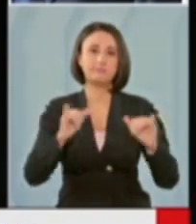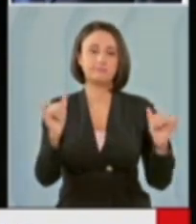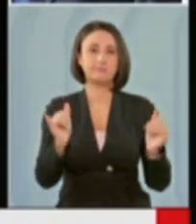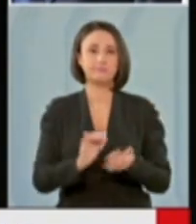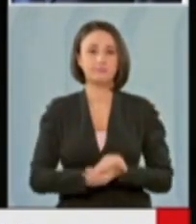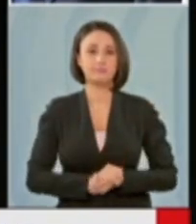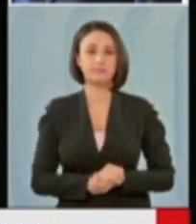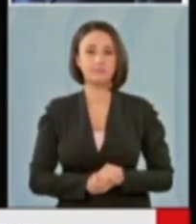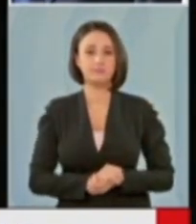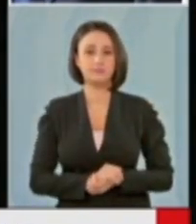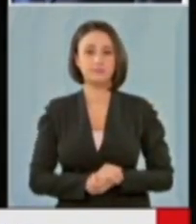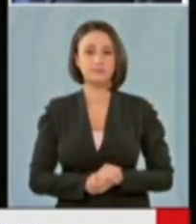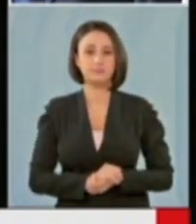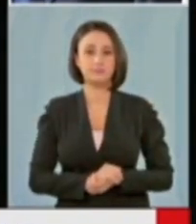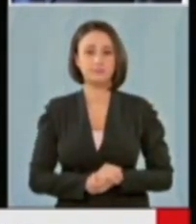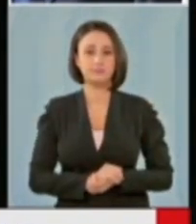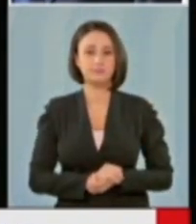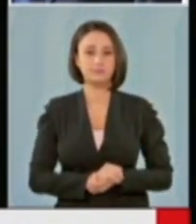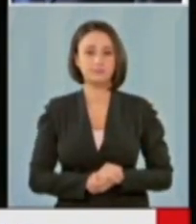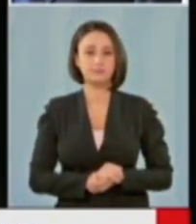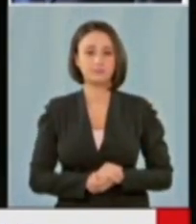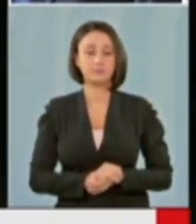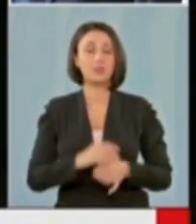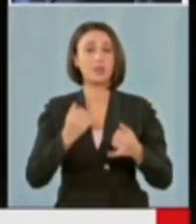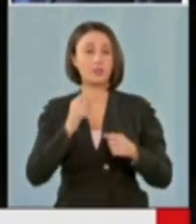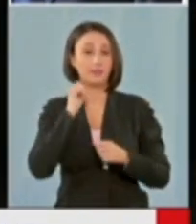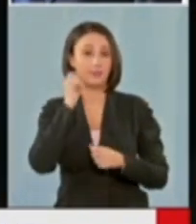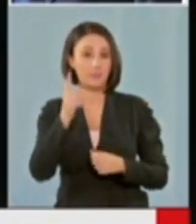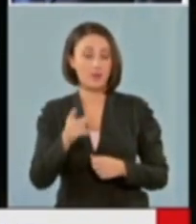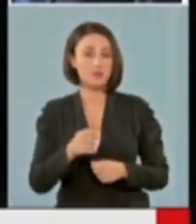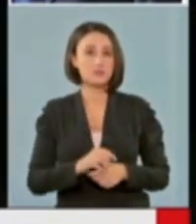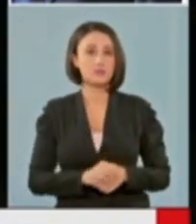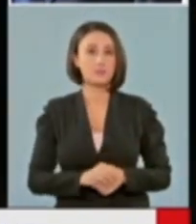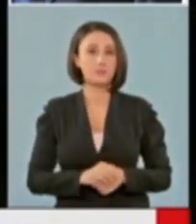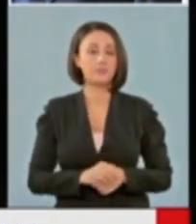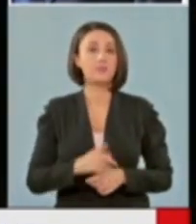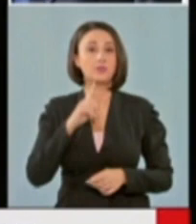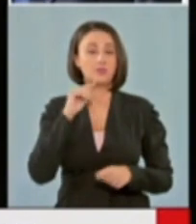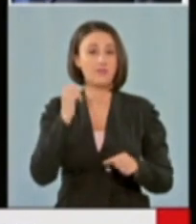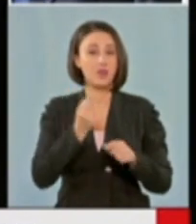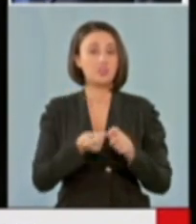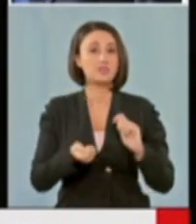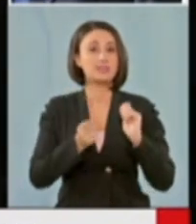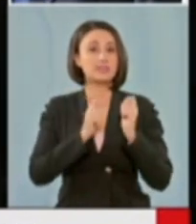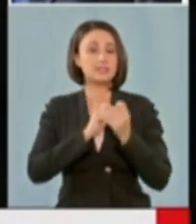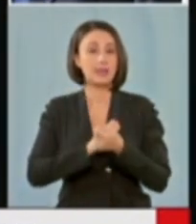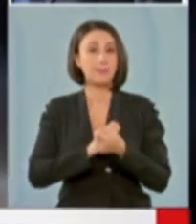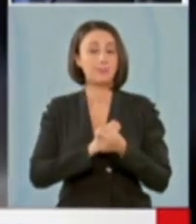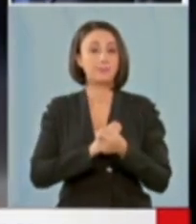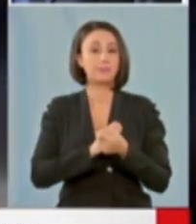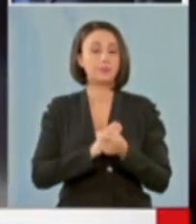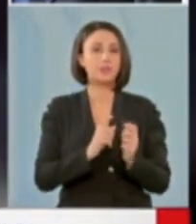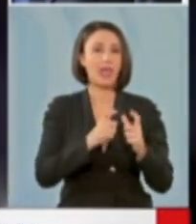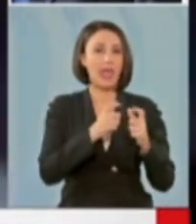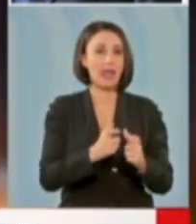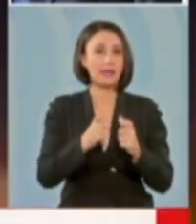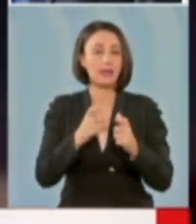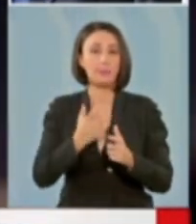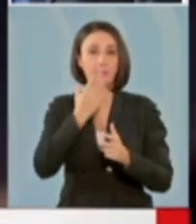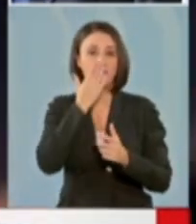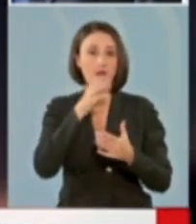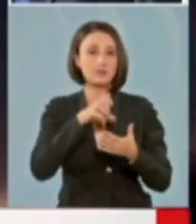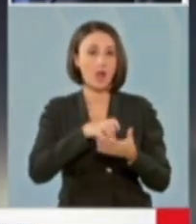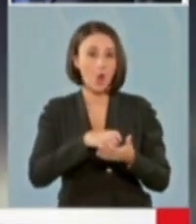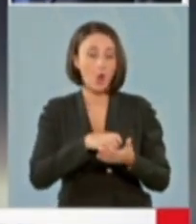refer aici la suprafața afectată. În această dimineață se efectuează schimbul de efective și mijloace la fața